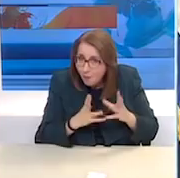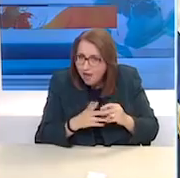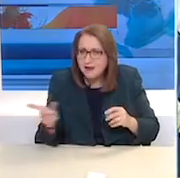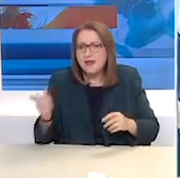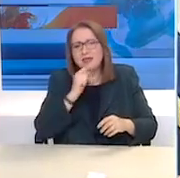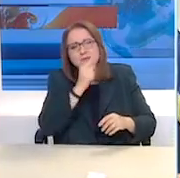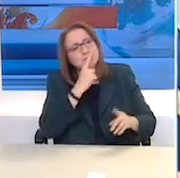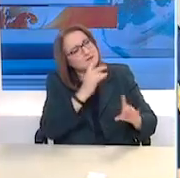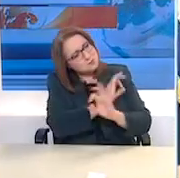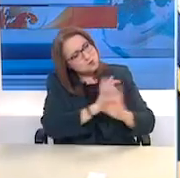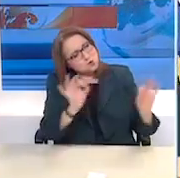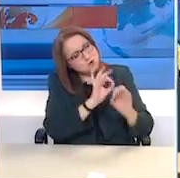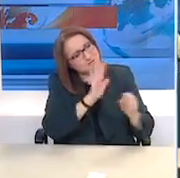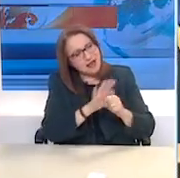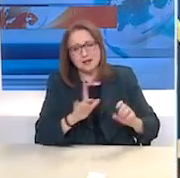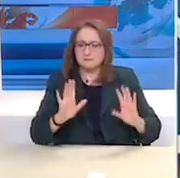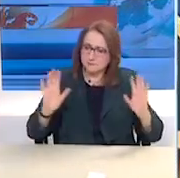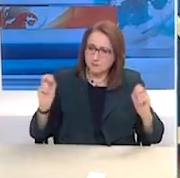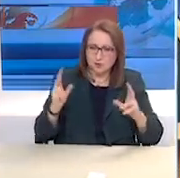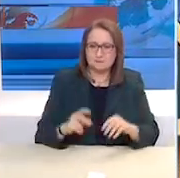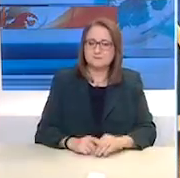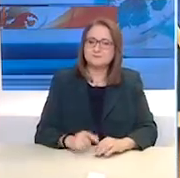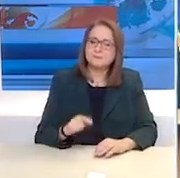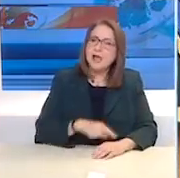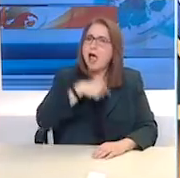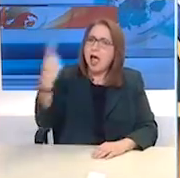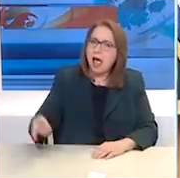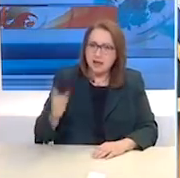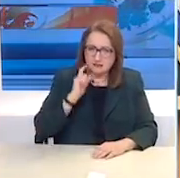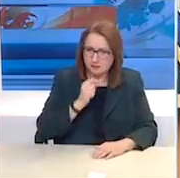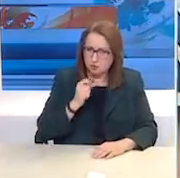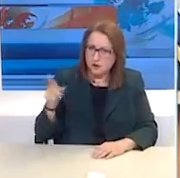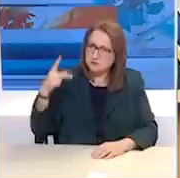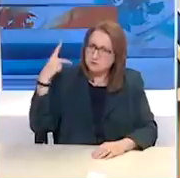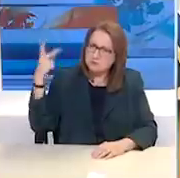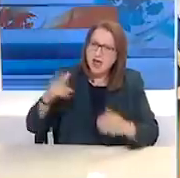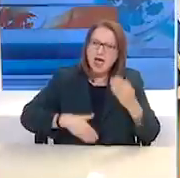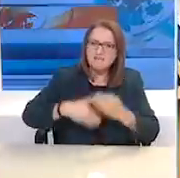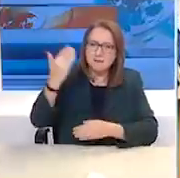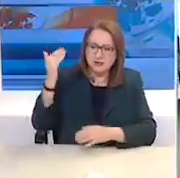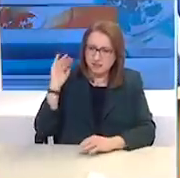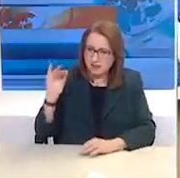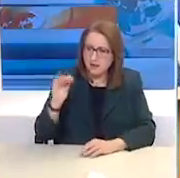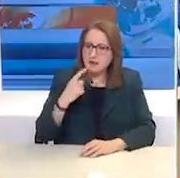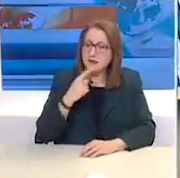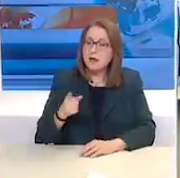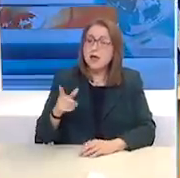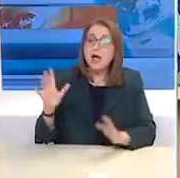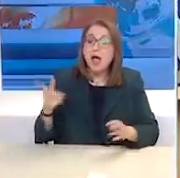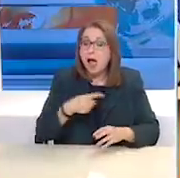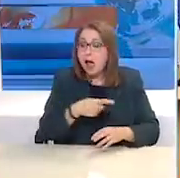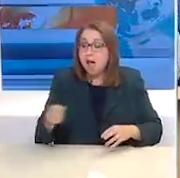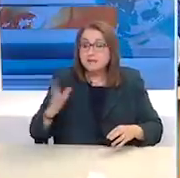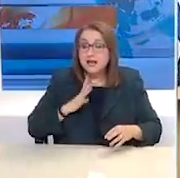την εφημερίδα Ριζοσπάστης. Κύριε Χαρδαλιά, ποια είναι τα επόμενα βήματα για τα 140 άτομα που παραμένουν πάνω από 15